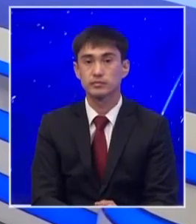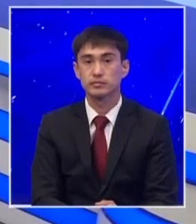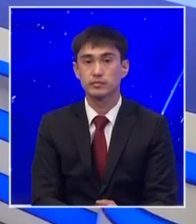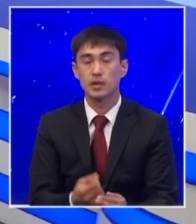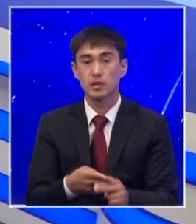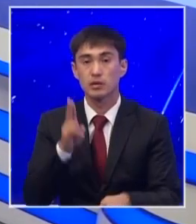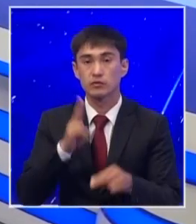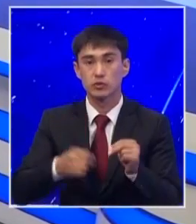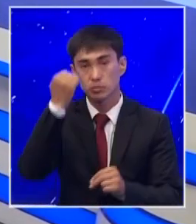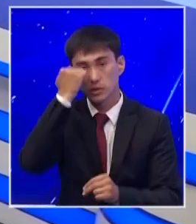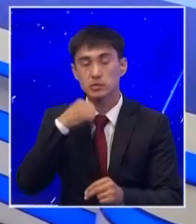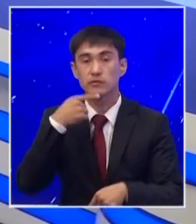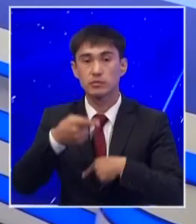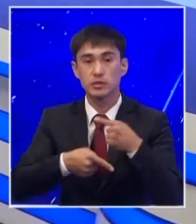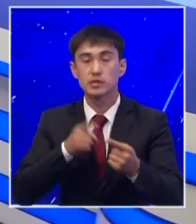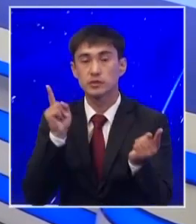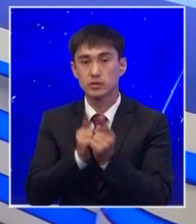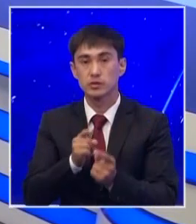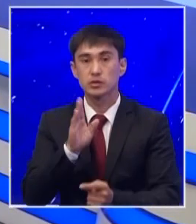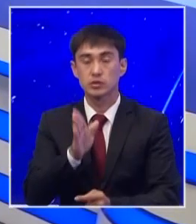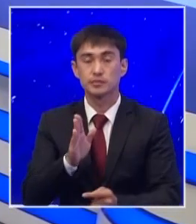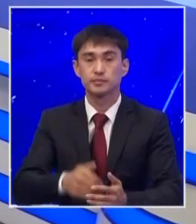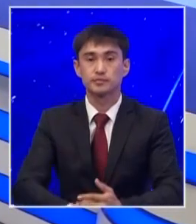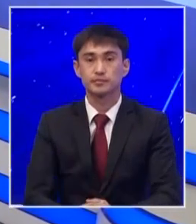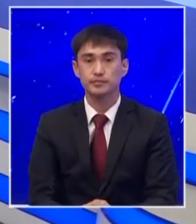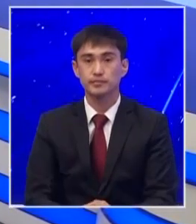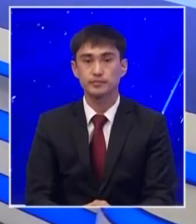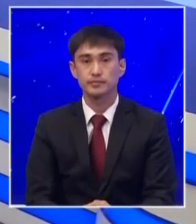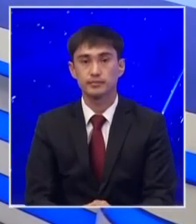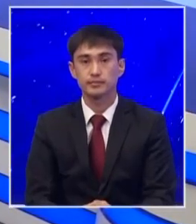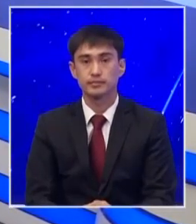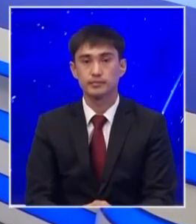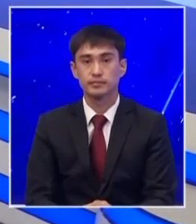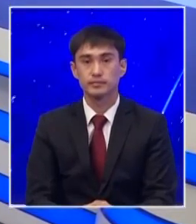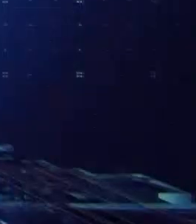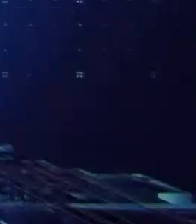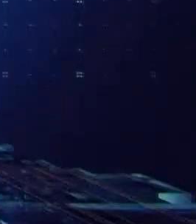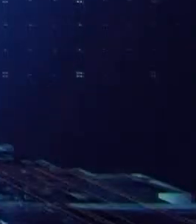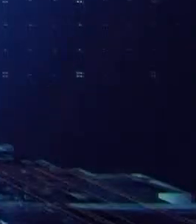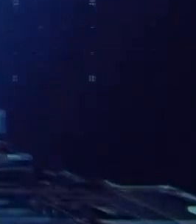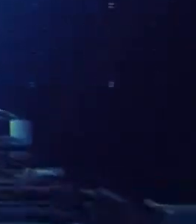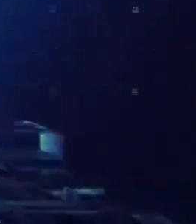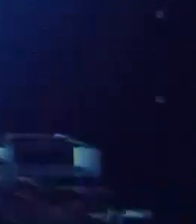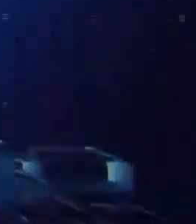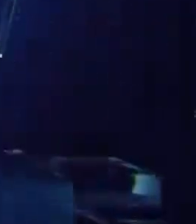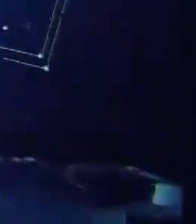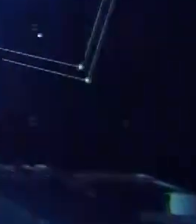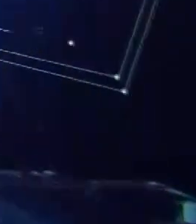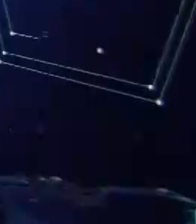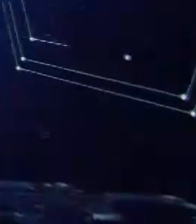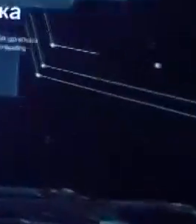На этом у меня все. Оставайтесь на телеканале ЖЦУ и будьте в курсе событий. До свидания.